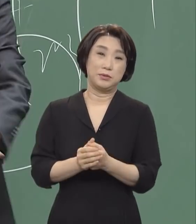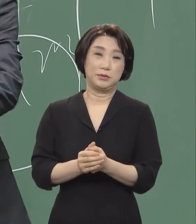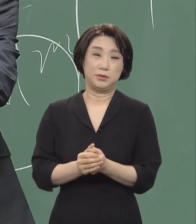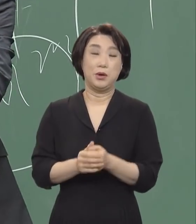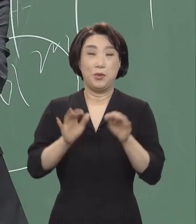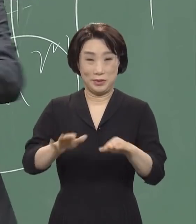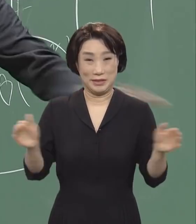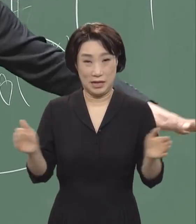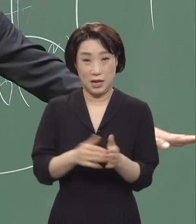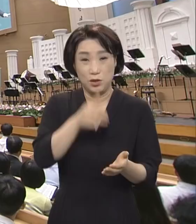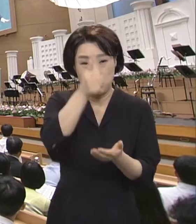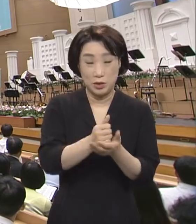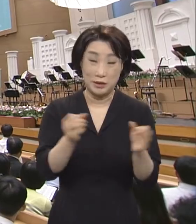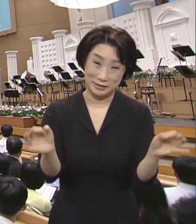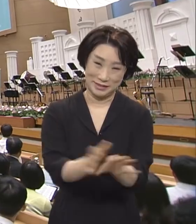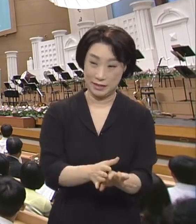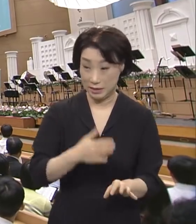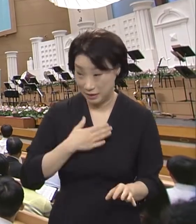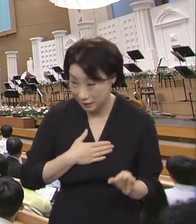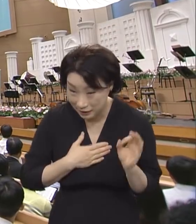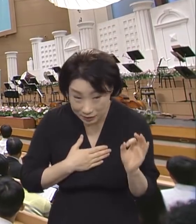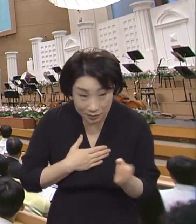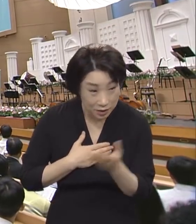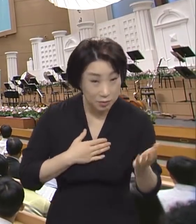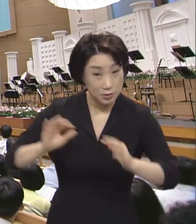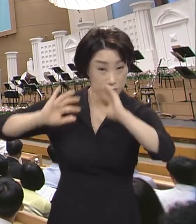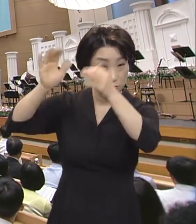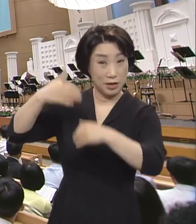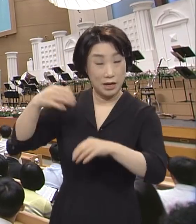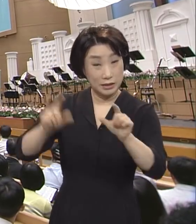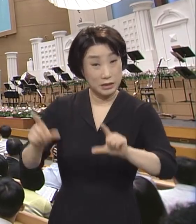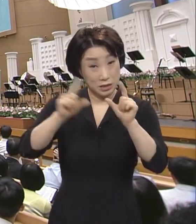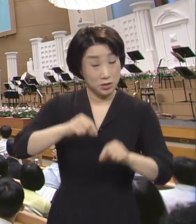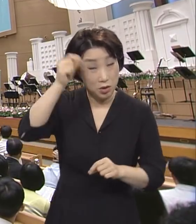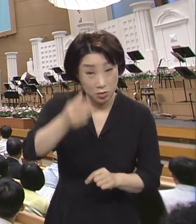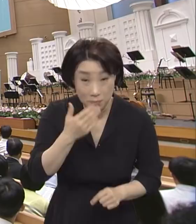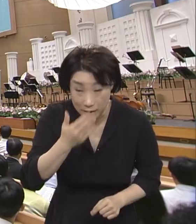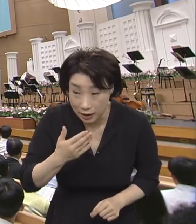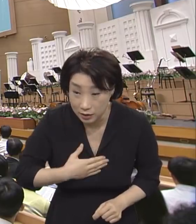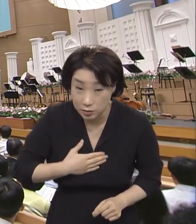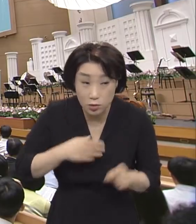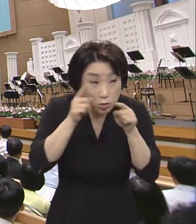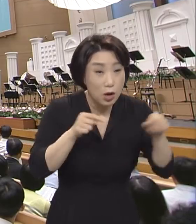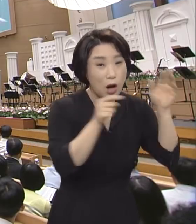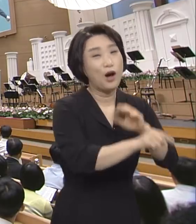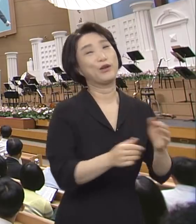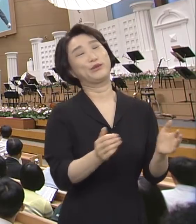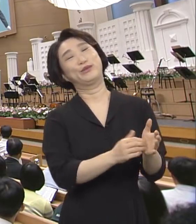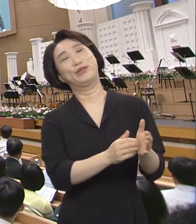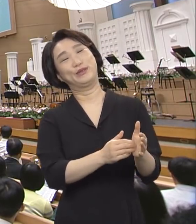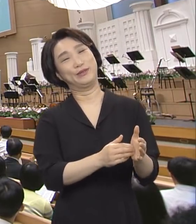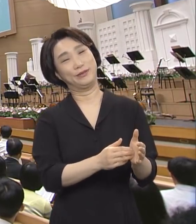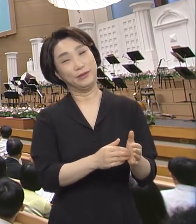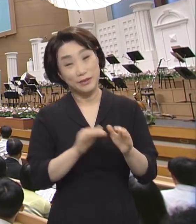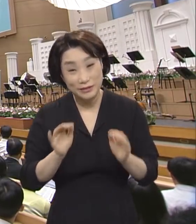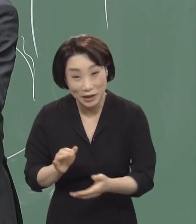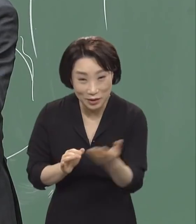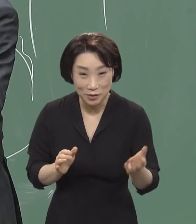오늘까지 죄가 모여요 천국 가서 영원히 살 수 있고 지옥의 신세가 끝나버리는데